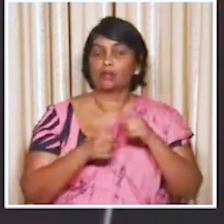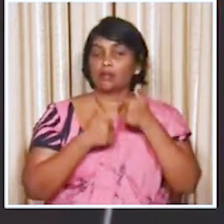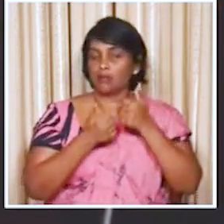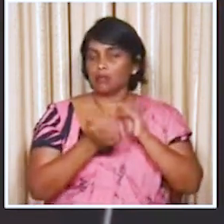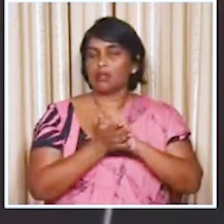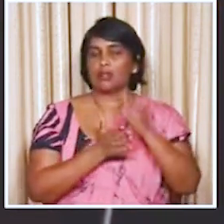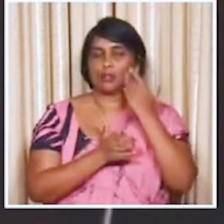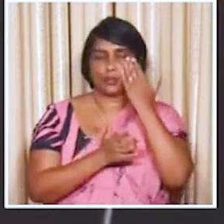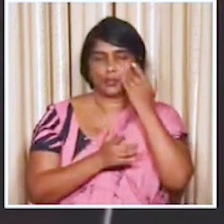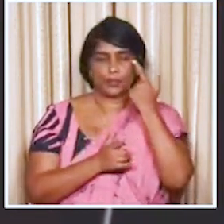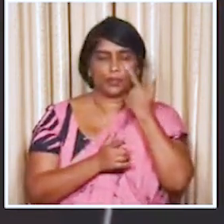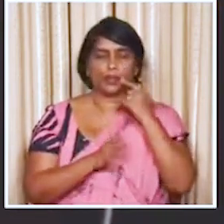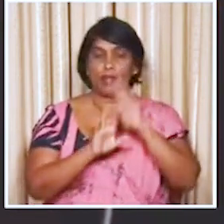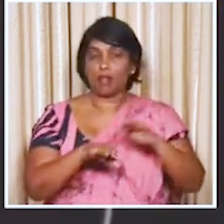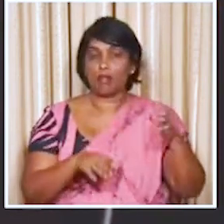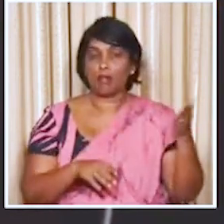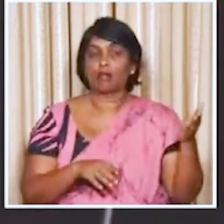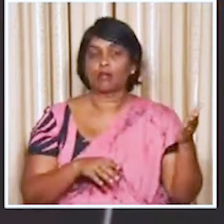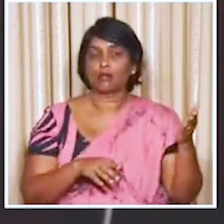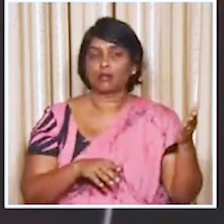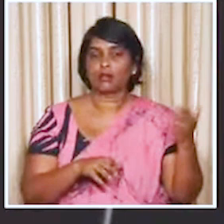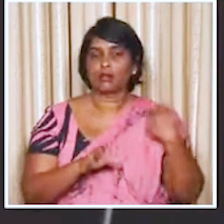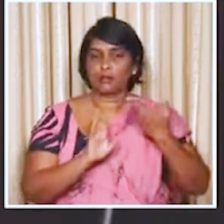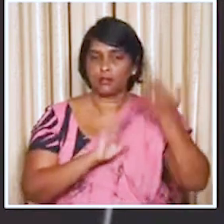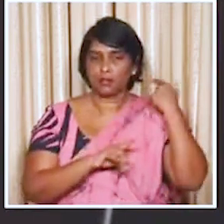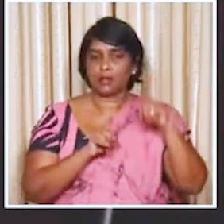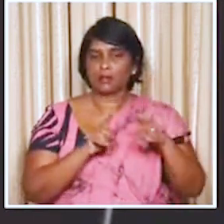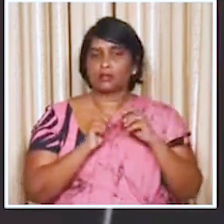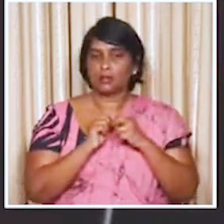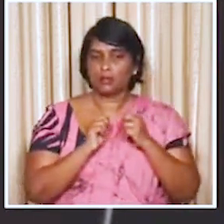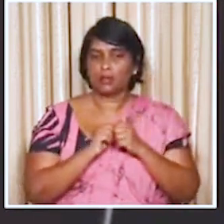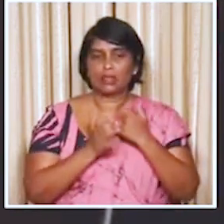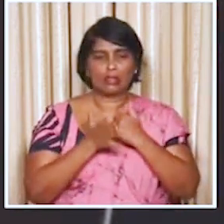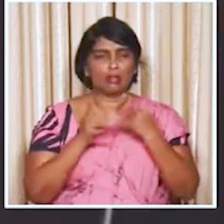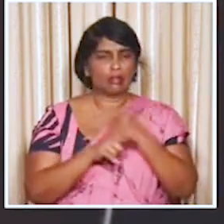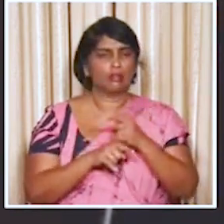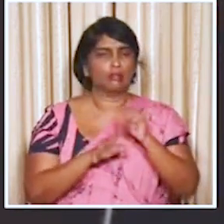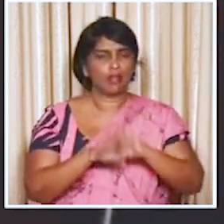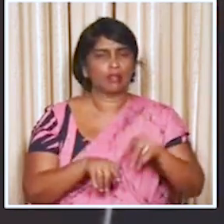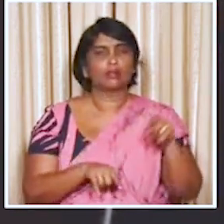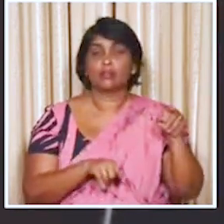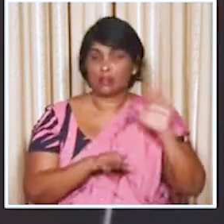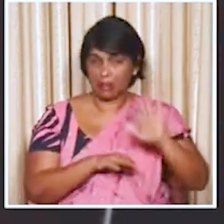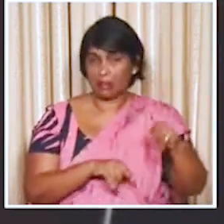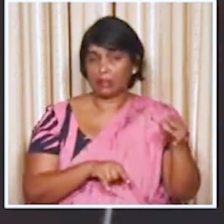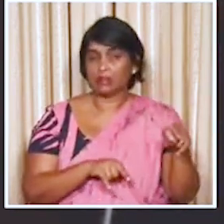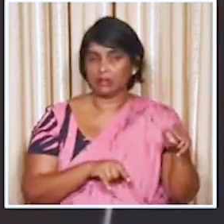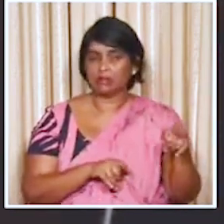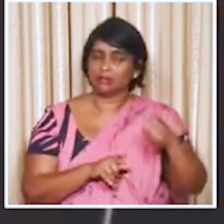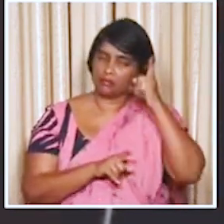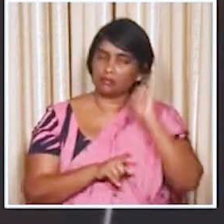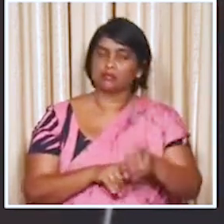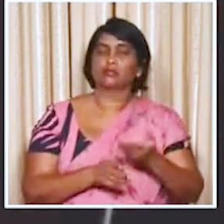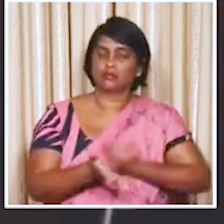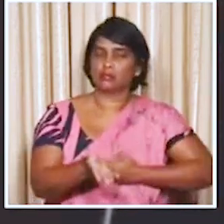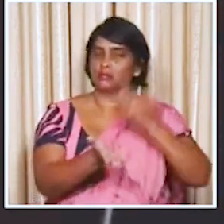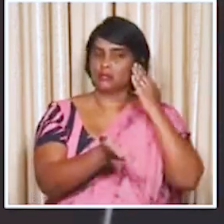සාධාරණයක් මේ අහිංසක දරුවන්ට මේ මේ මේ පහුගිය කාලේ මේ වෙච්ච මේ නිංගික අපේක්ෂණයට ලක් වෙච්ච මේ දරුවට